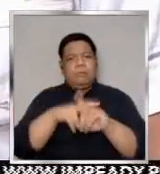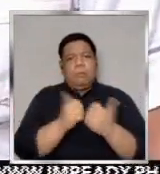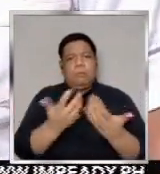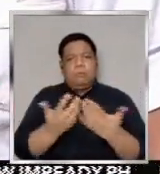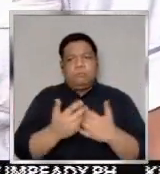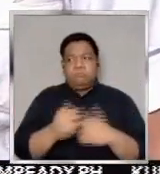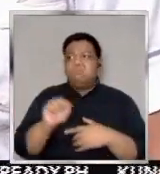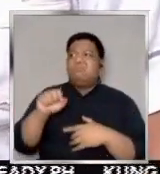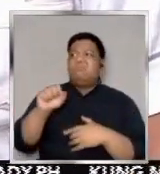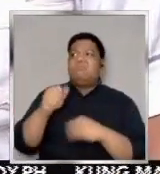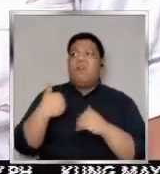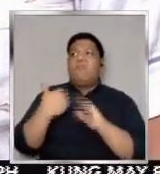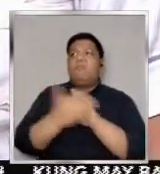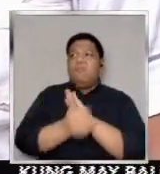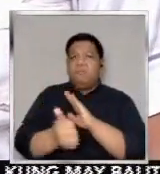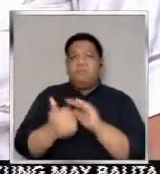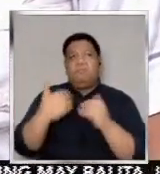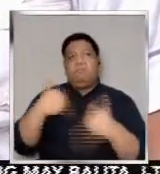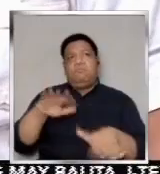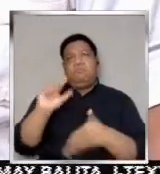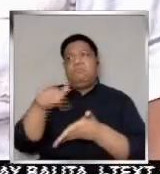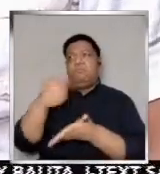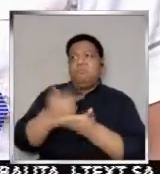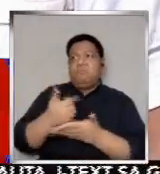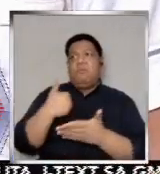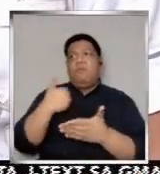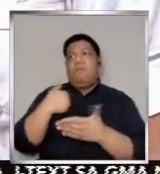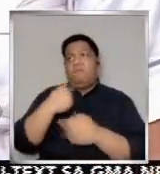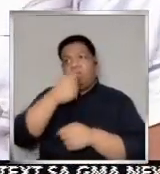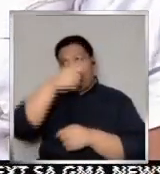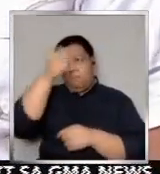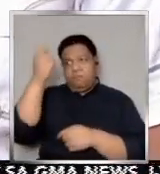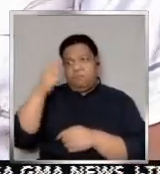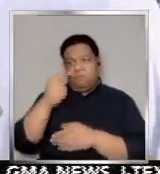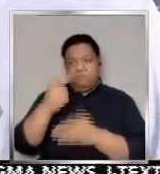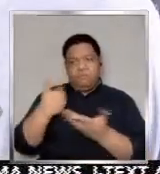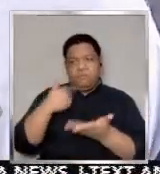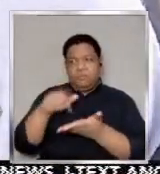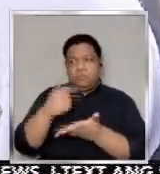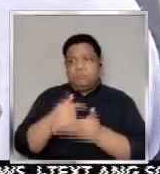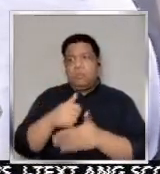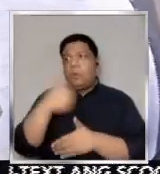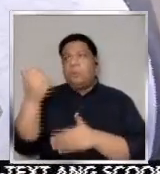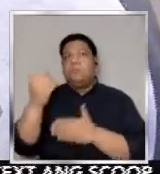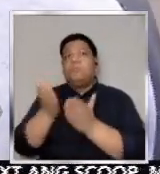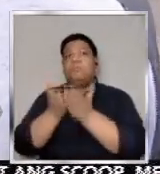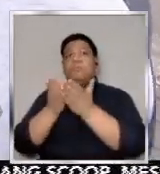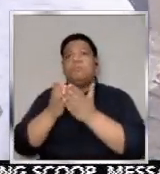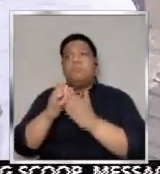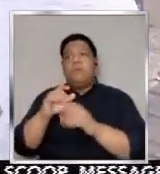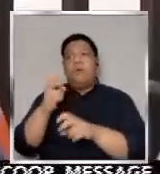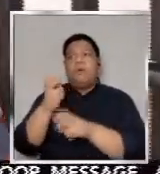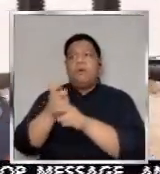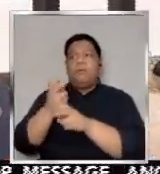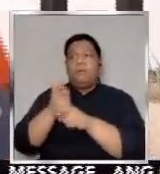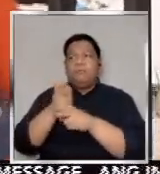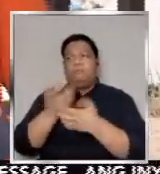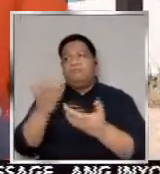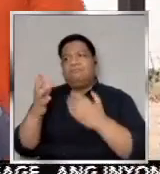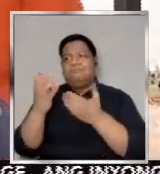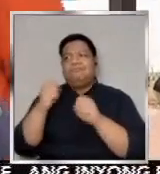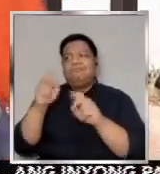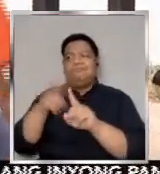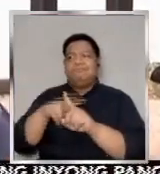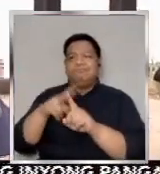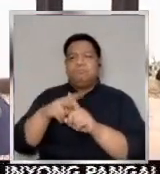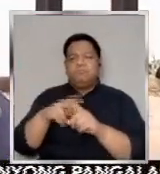na tapos ka, may degree holder ka, kung iba nga pong siman, nahirapan eh. Magandang balita para sa mga tulad ni Omar, ang anunsyo ng Department